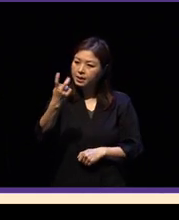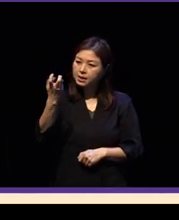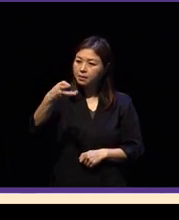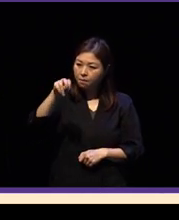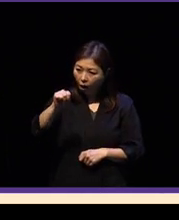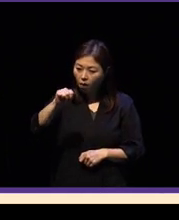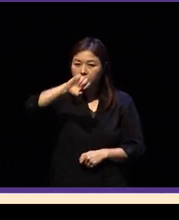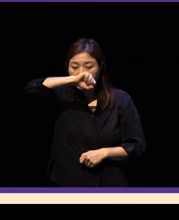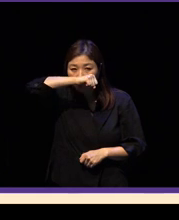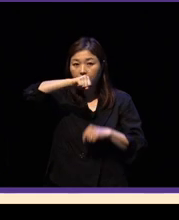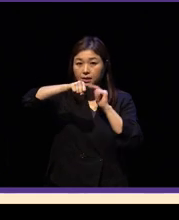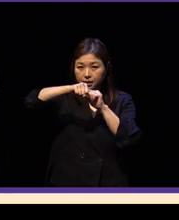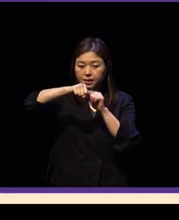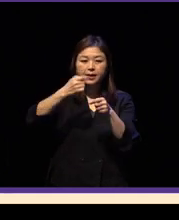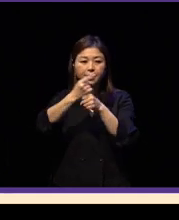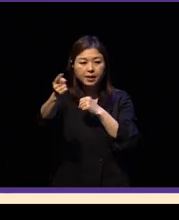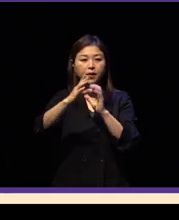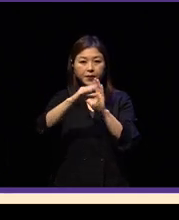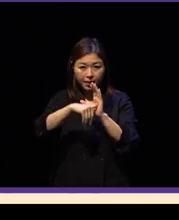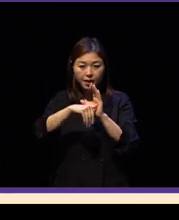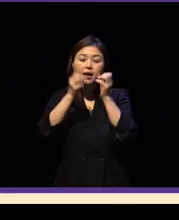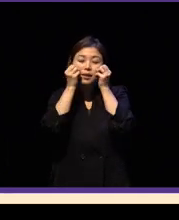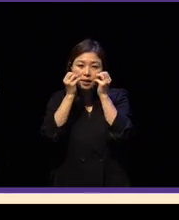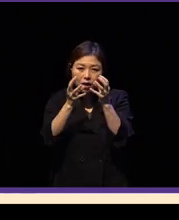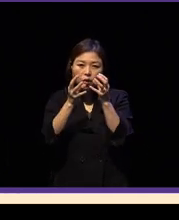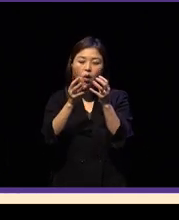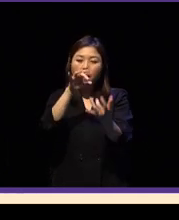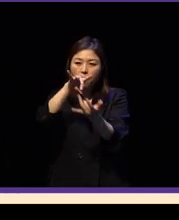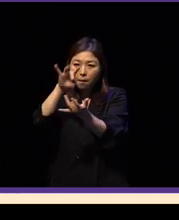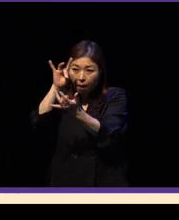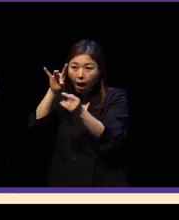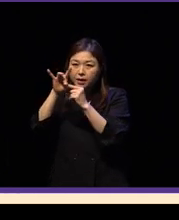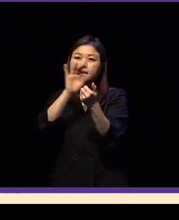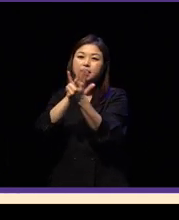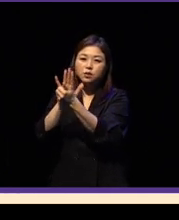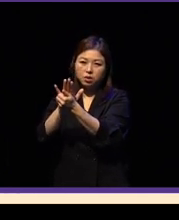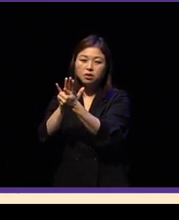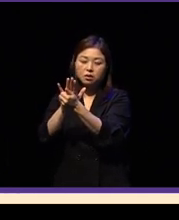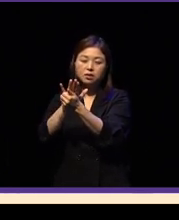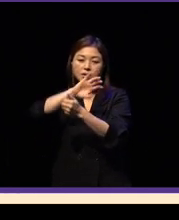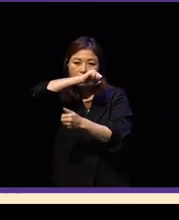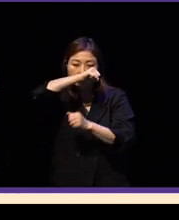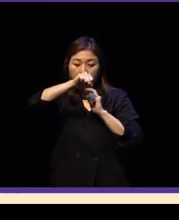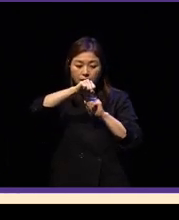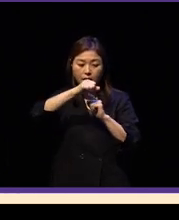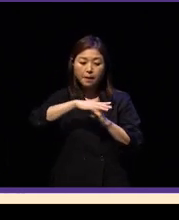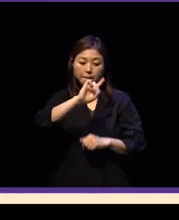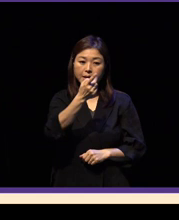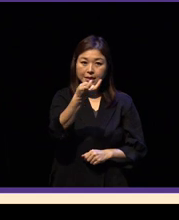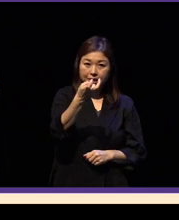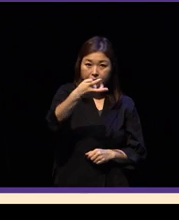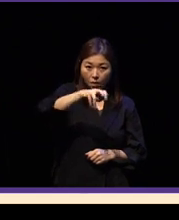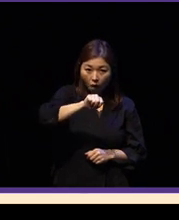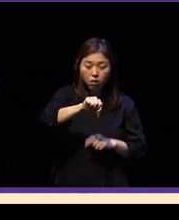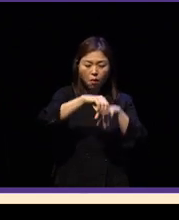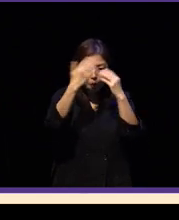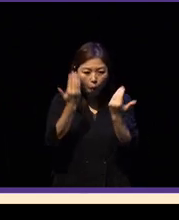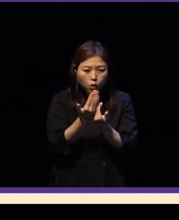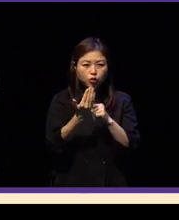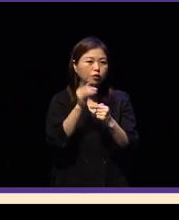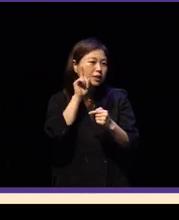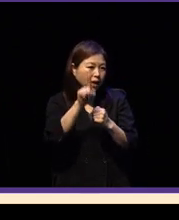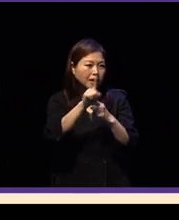원 예산이 내년도에 신규 선정되는 공모 예산입니다. 그렇지만 이 120억 원을 내년에 모두